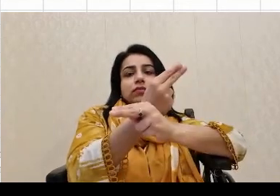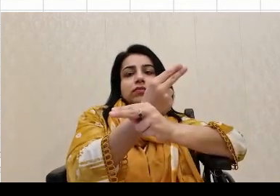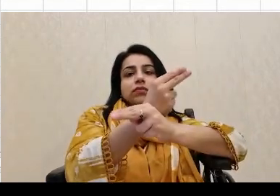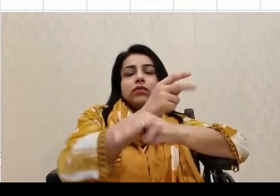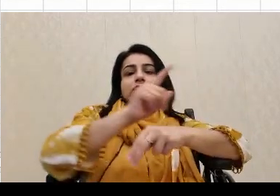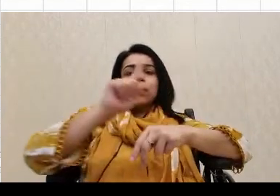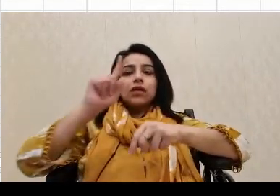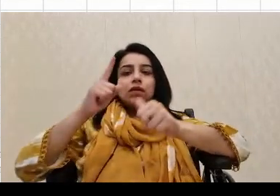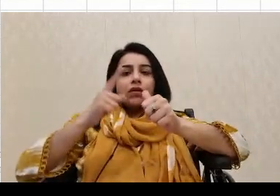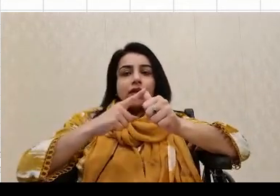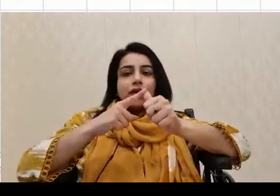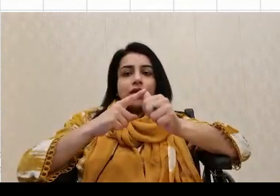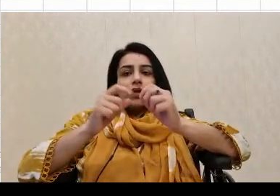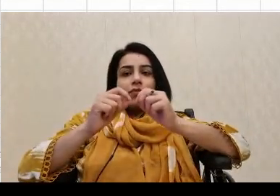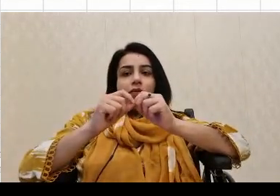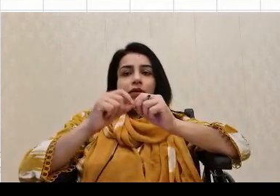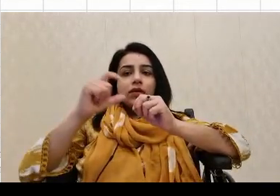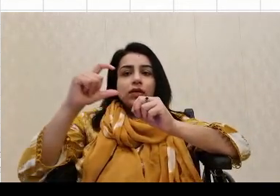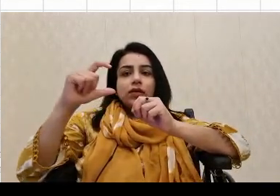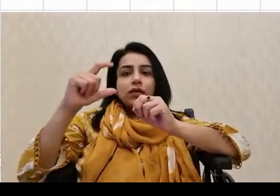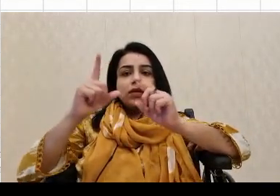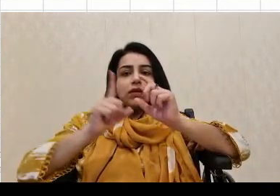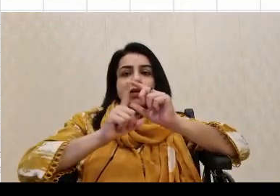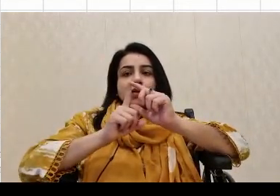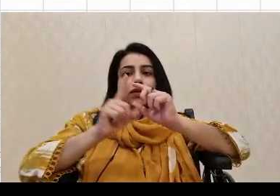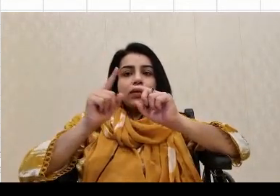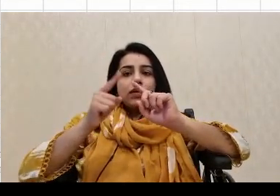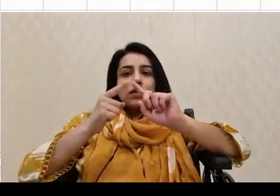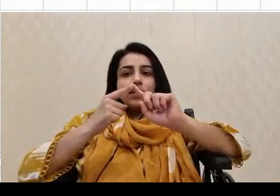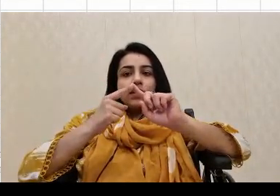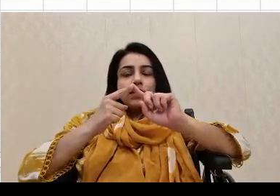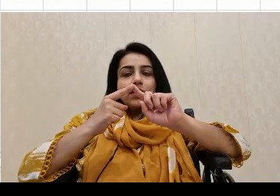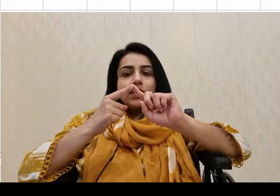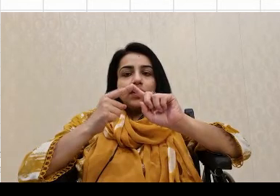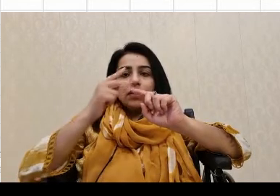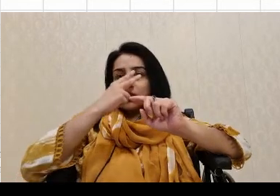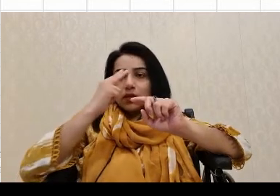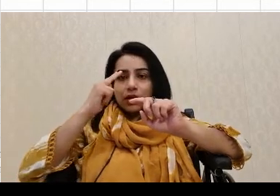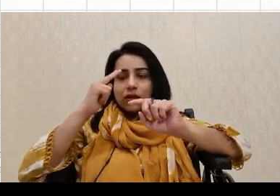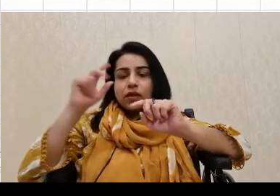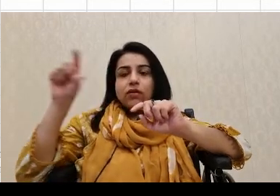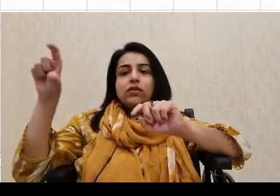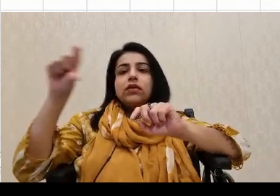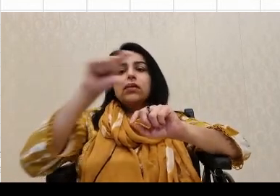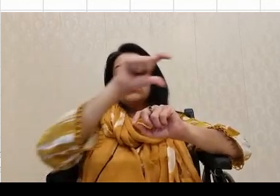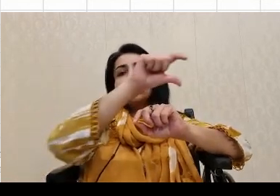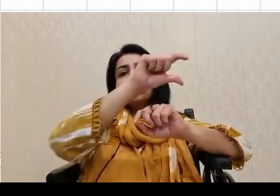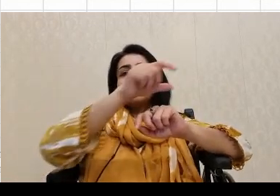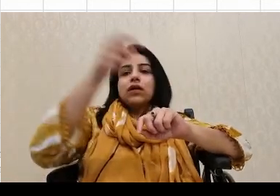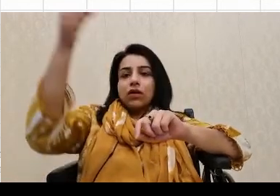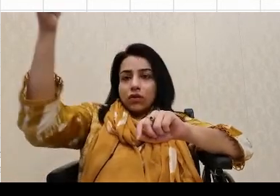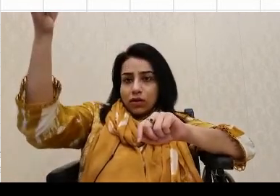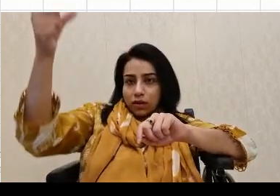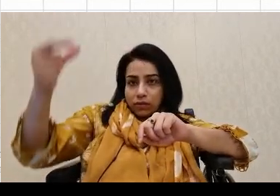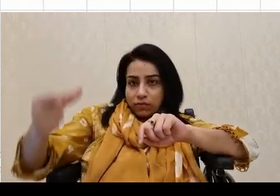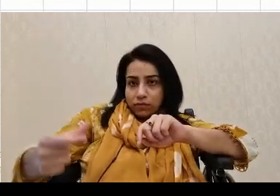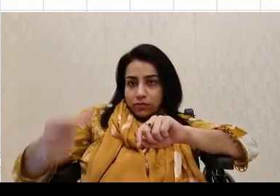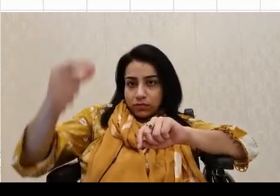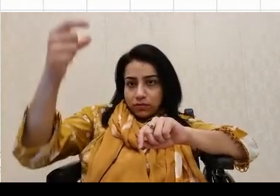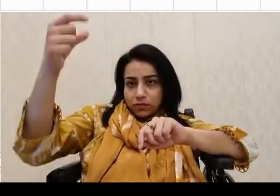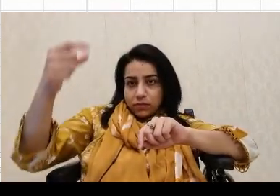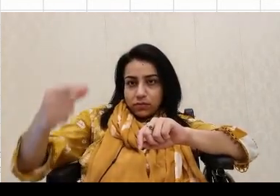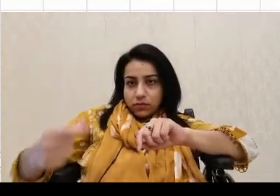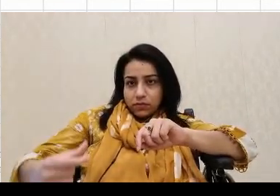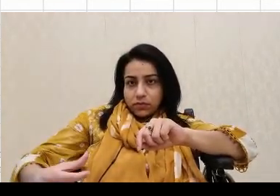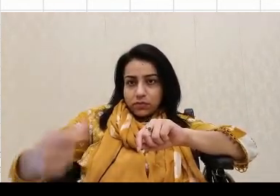ये ऊपर से नीचे यानी वर्टिकली टॉप टू बॉटम आपको जो यहाँ पर 1 2 3